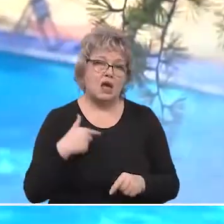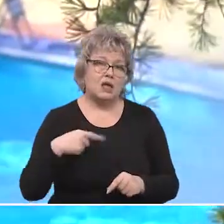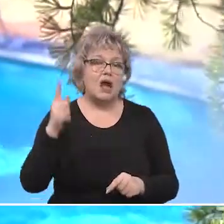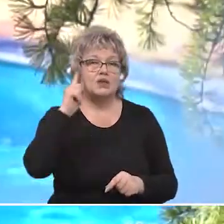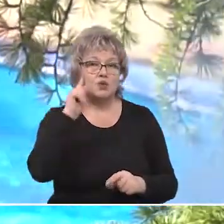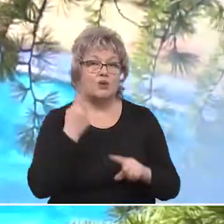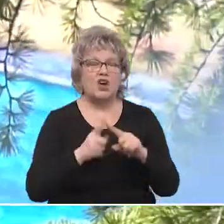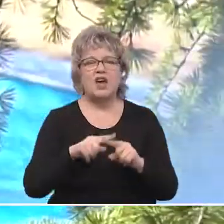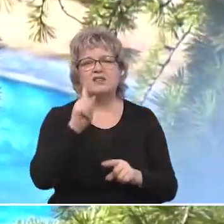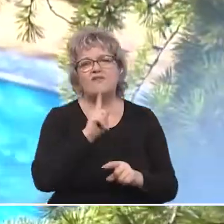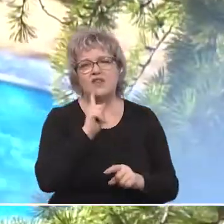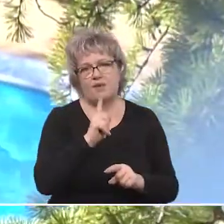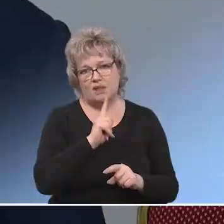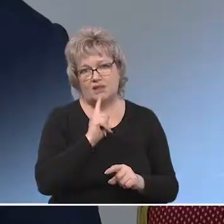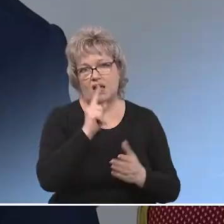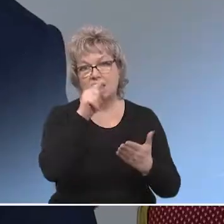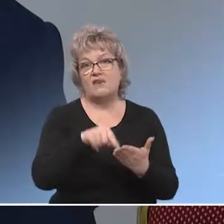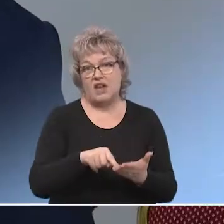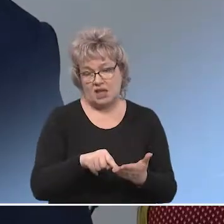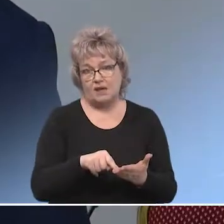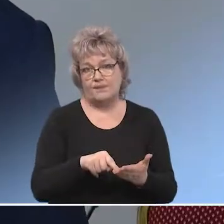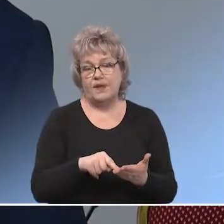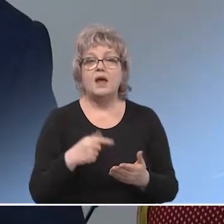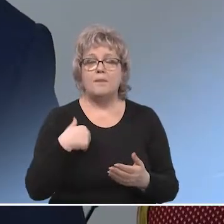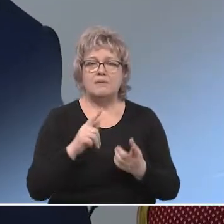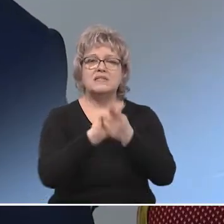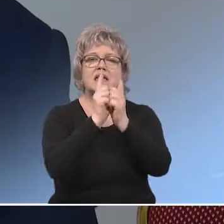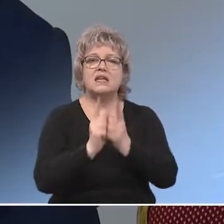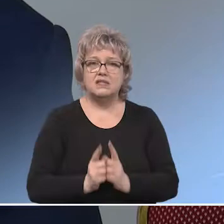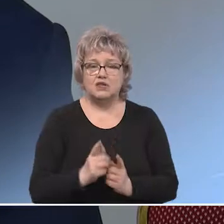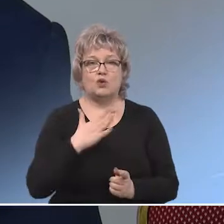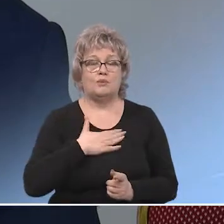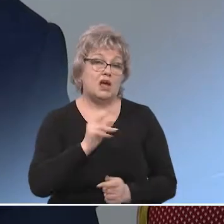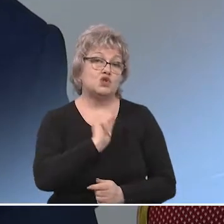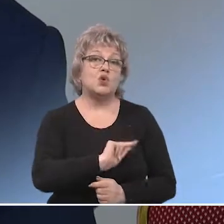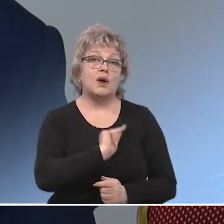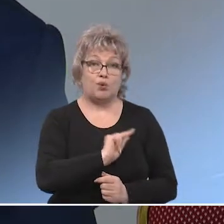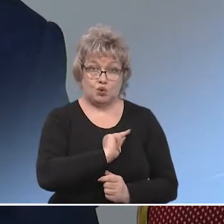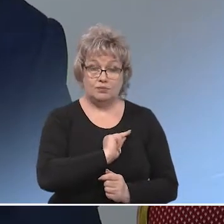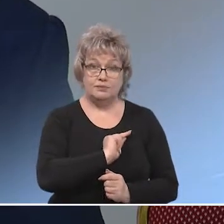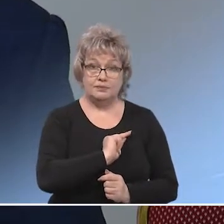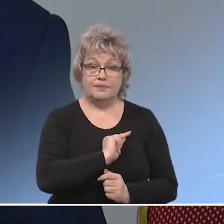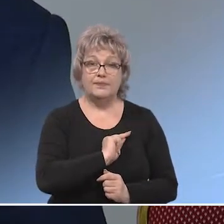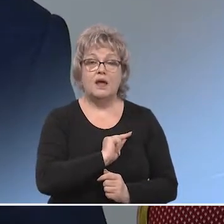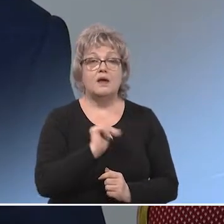Я думаю, что это временное явление. Мы скорректируем нашу работу